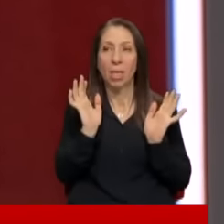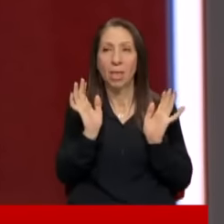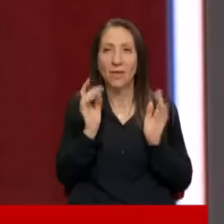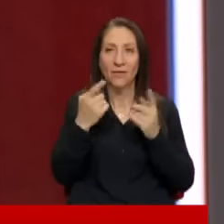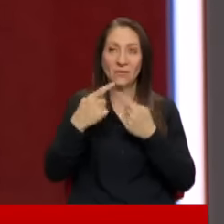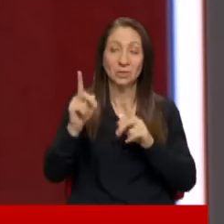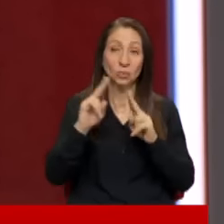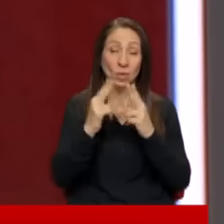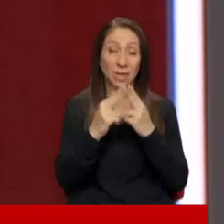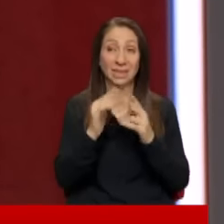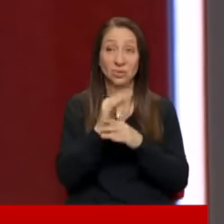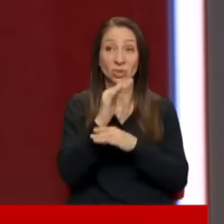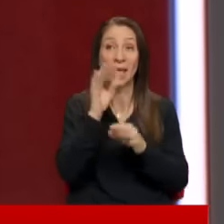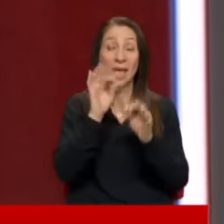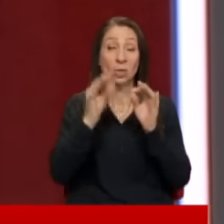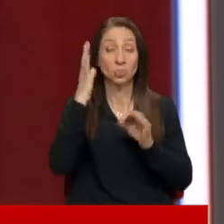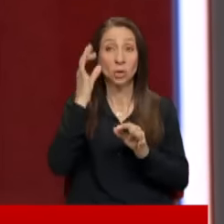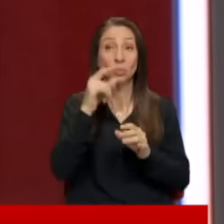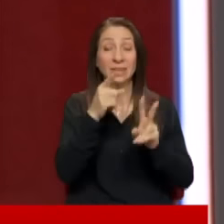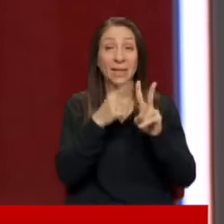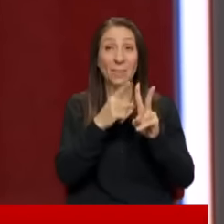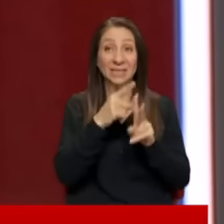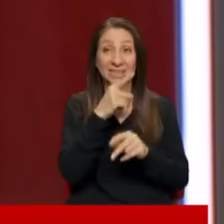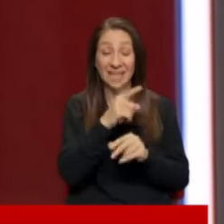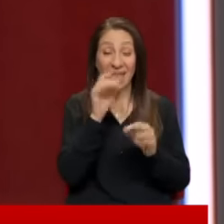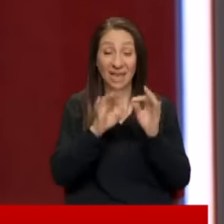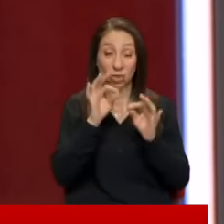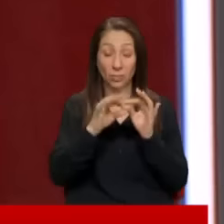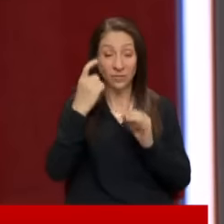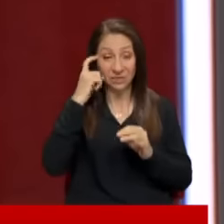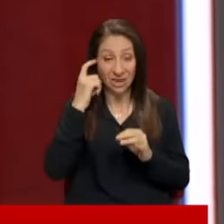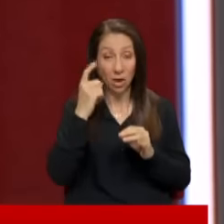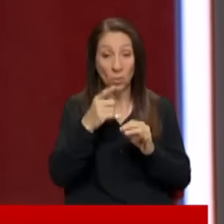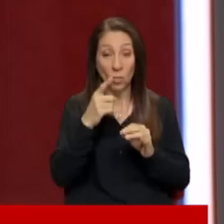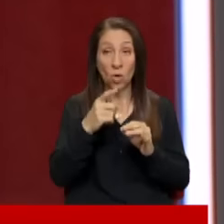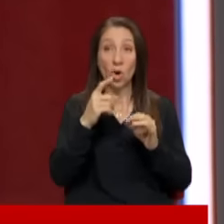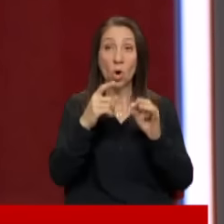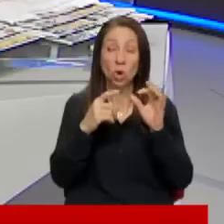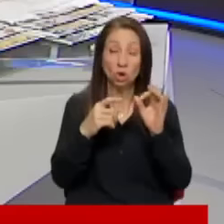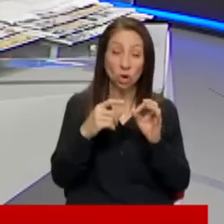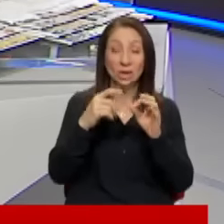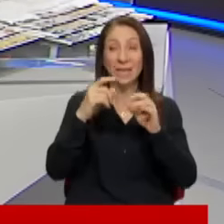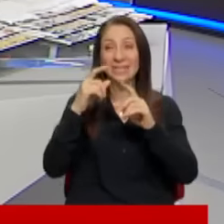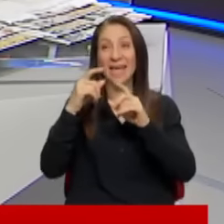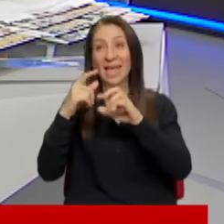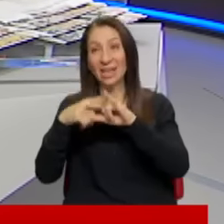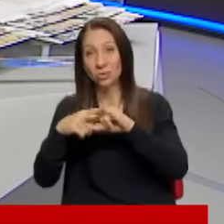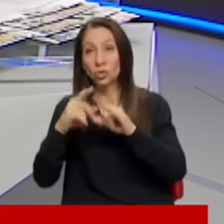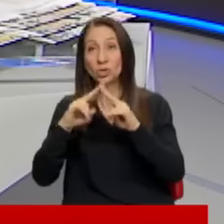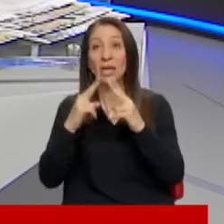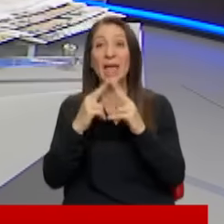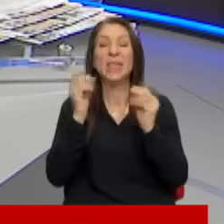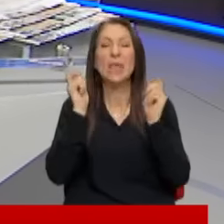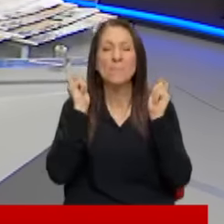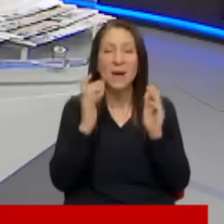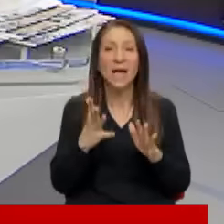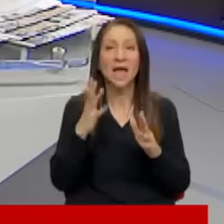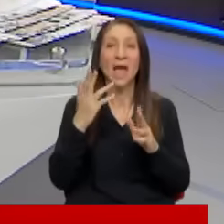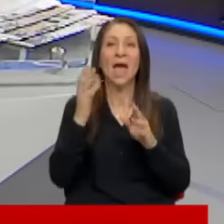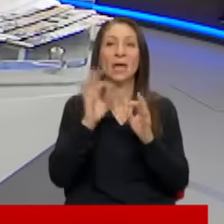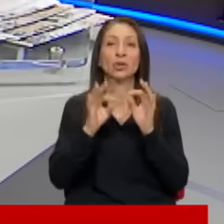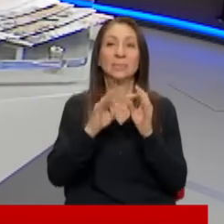farklı dünyalar yaşıyoruz. Hatta ekonomistler de bu Nebati'nin ekonomi tezine, o ortodokslar, heterodokslar hatırlıyoruz. Dünyanın en pahalı ekonomik deneyini